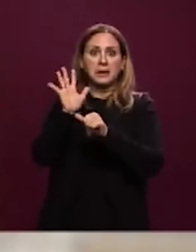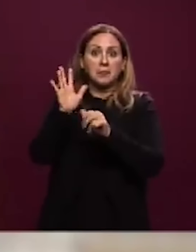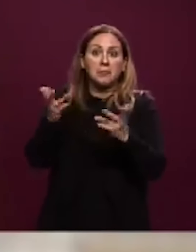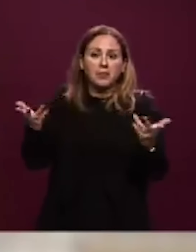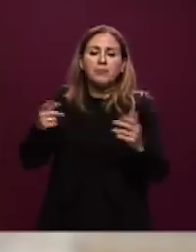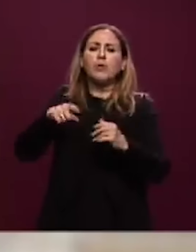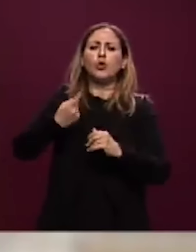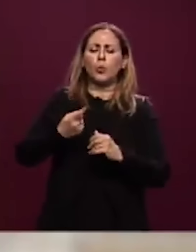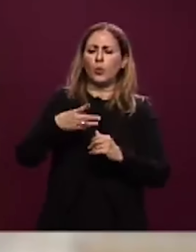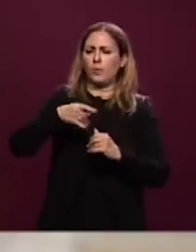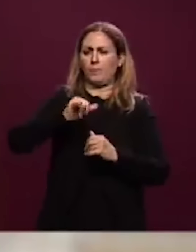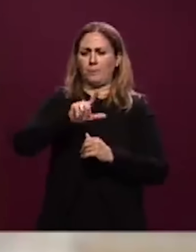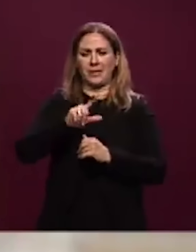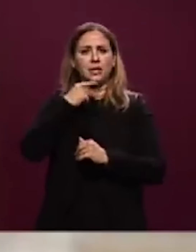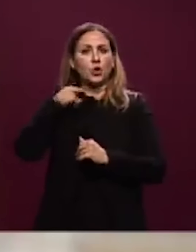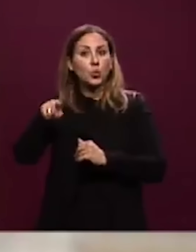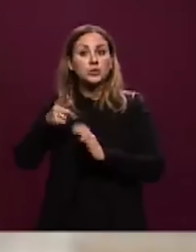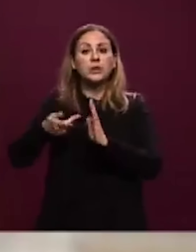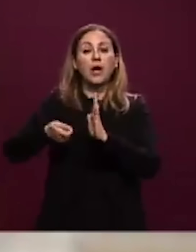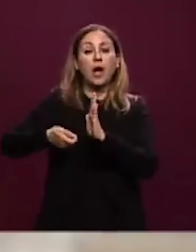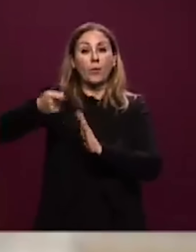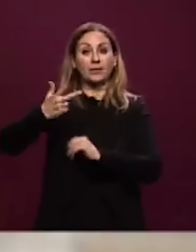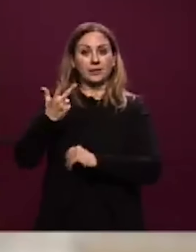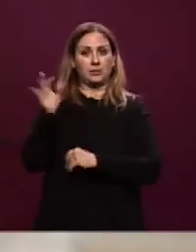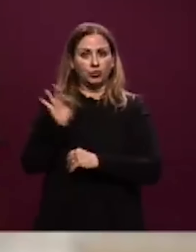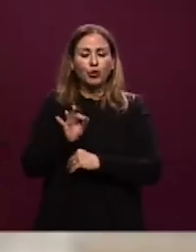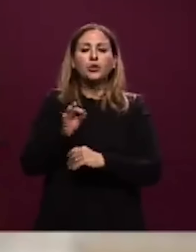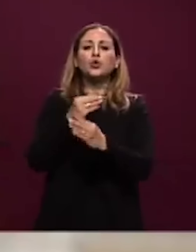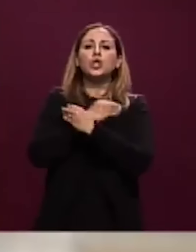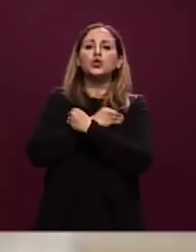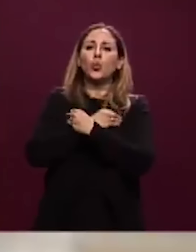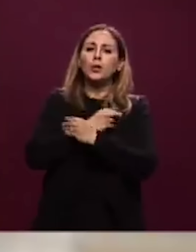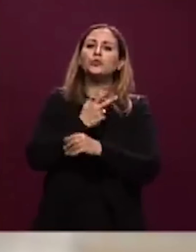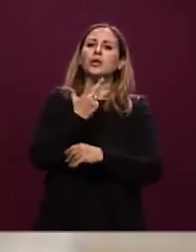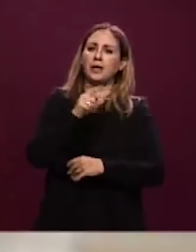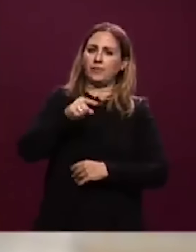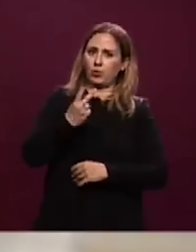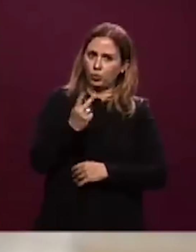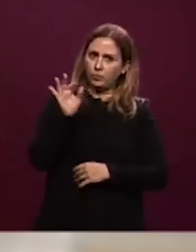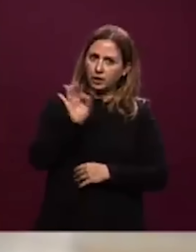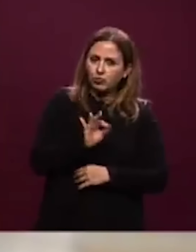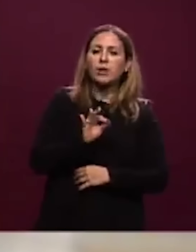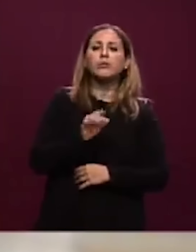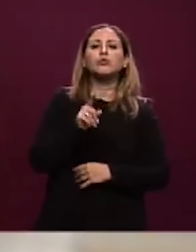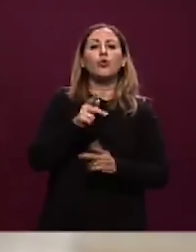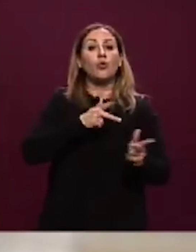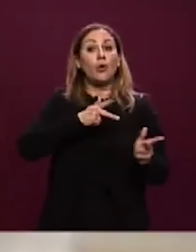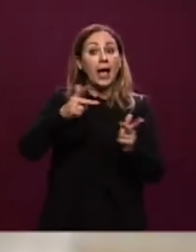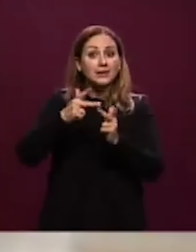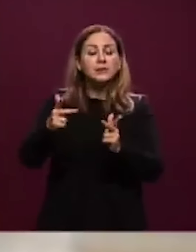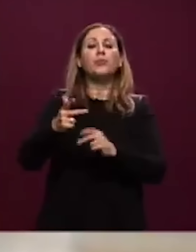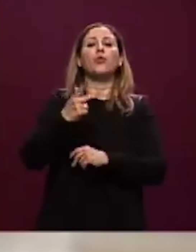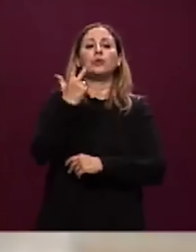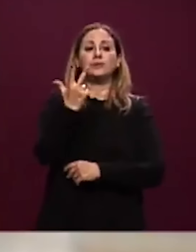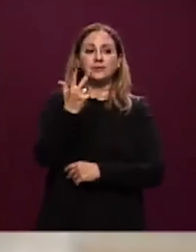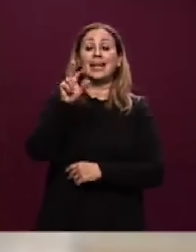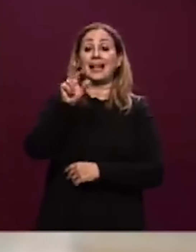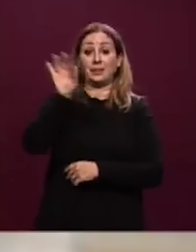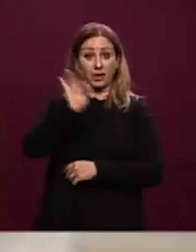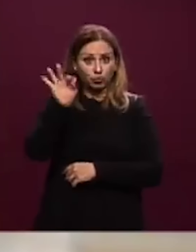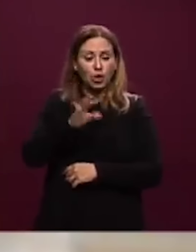che la disoccupazione in Russia è al 3,2%, che l'export è al 30% del PIL e